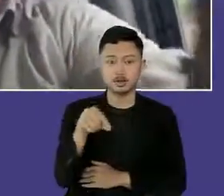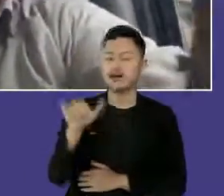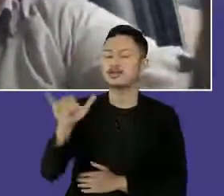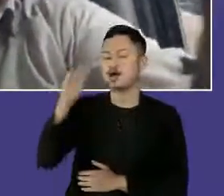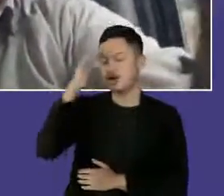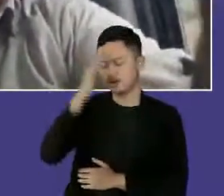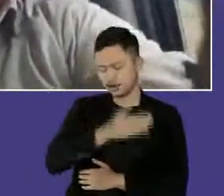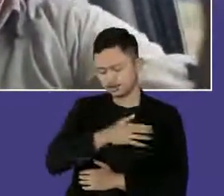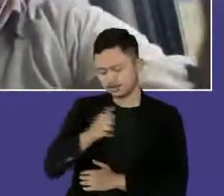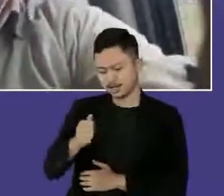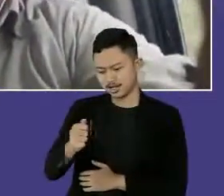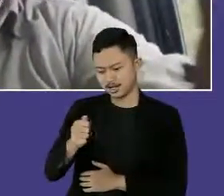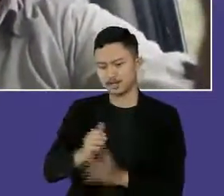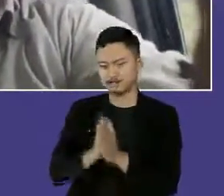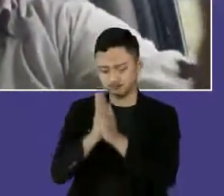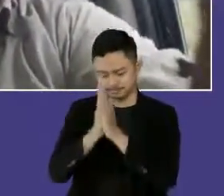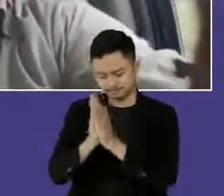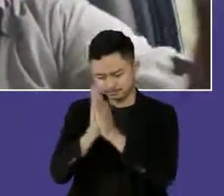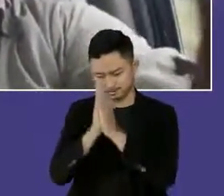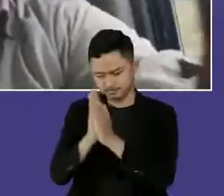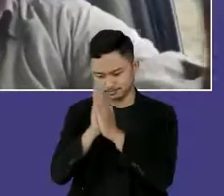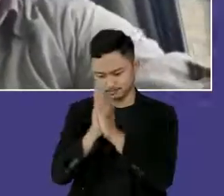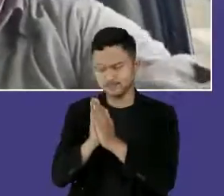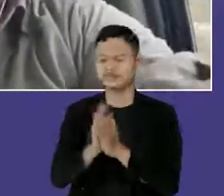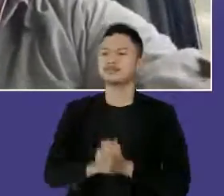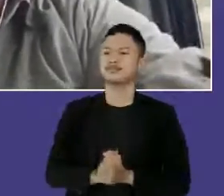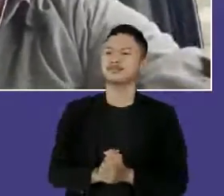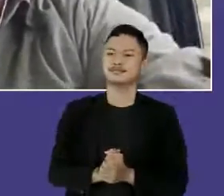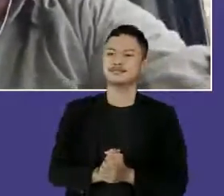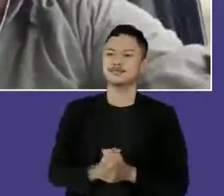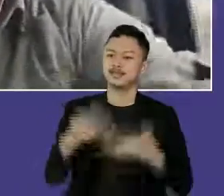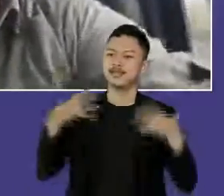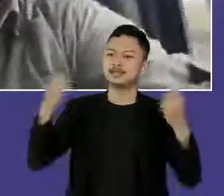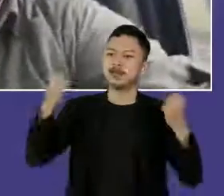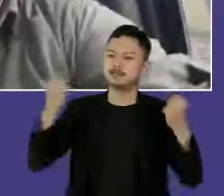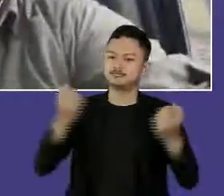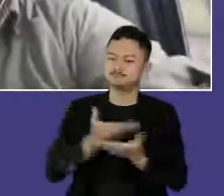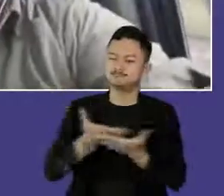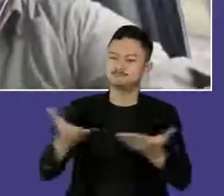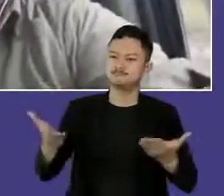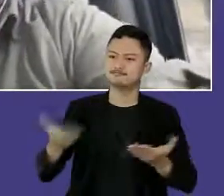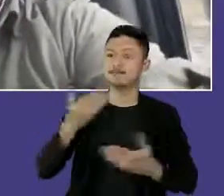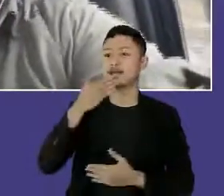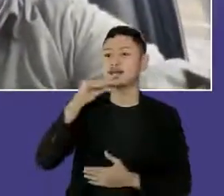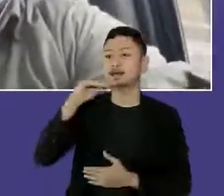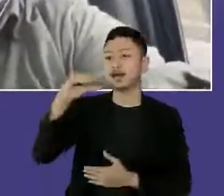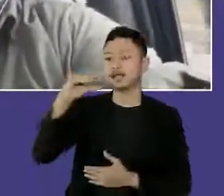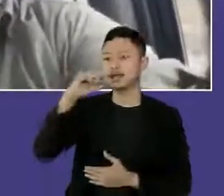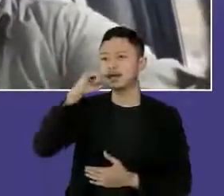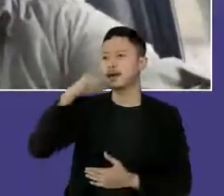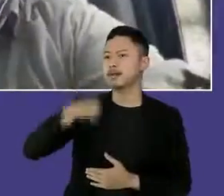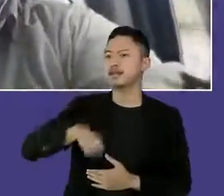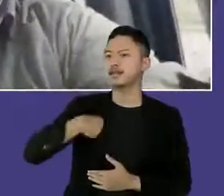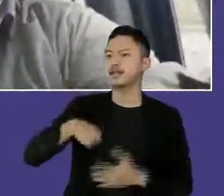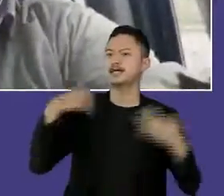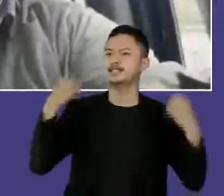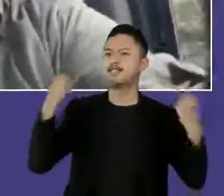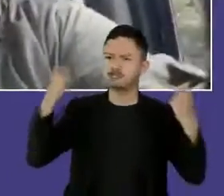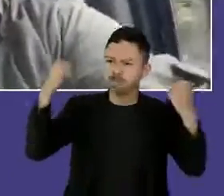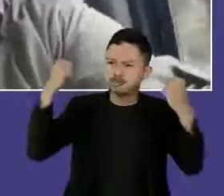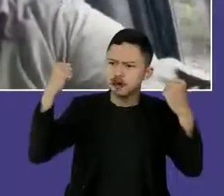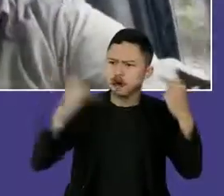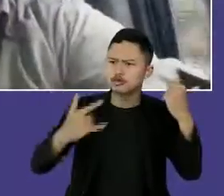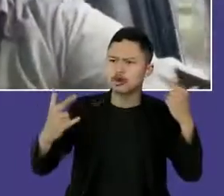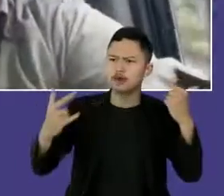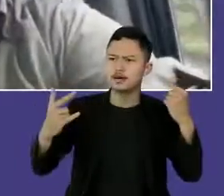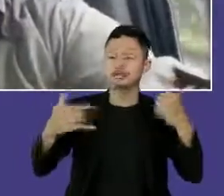warahmatullahi wabarakatuh. Rahayu, rahayu, rahayu. Salam sejahtera untuk kita semuanya. Selamat pagi Pak Menteri. Salam sehat, penuh